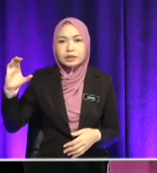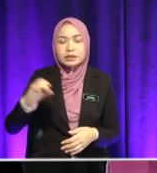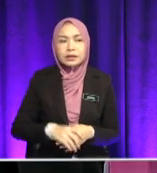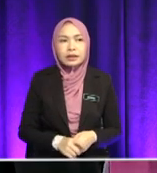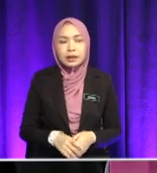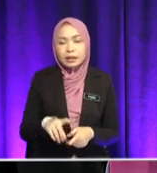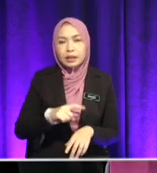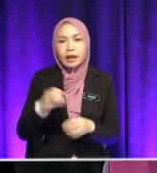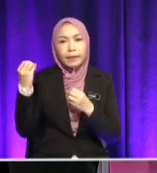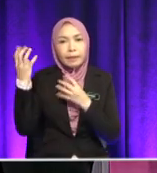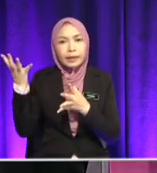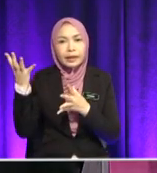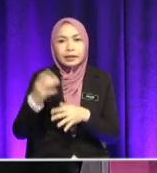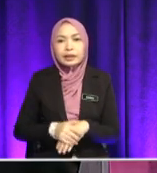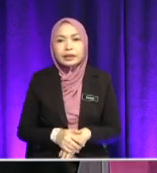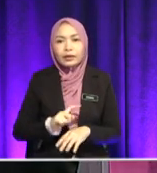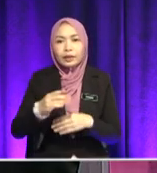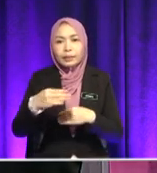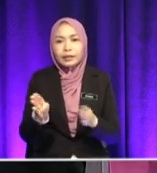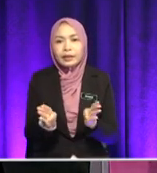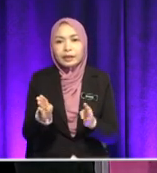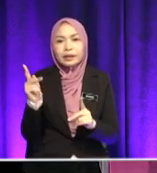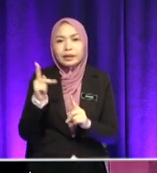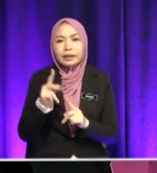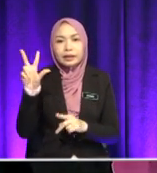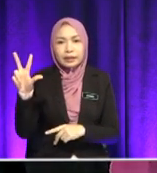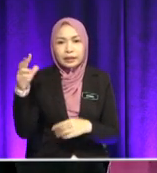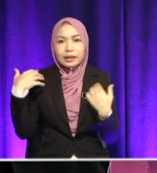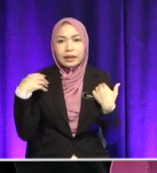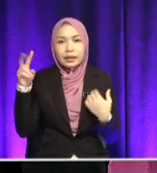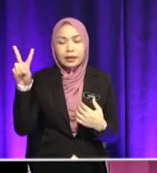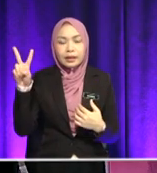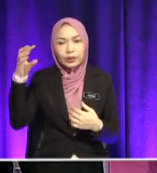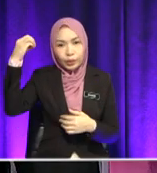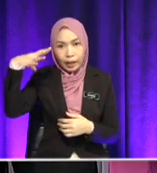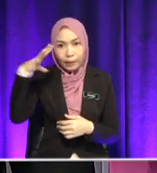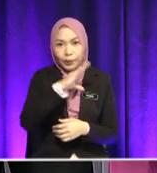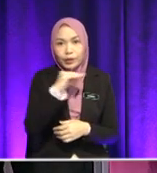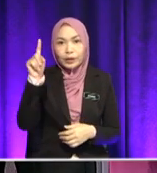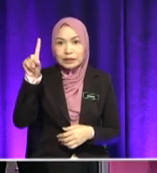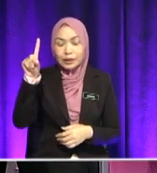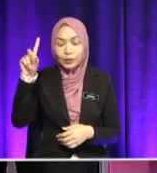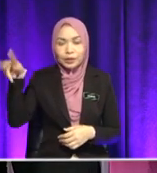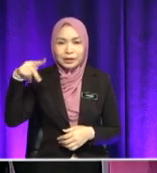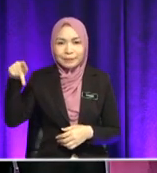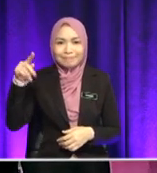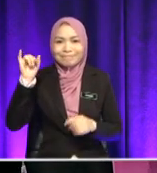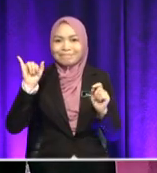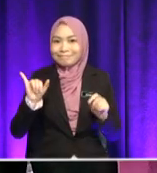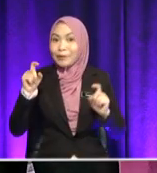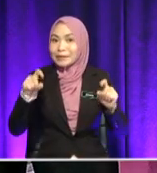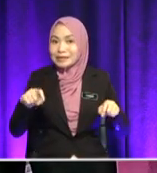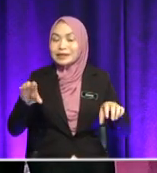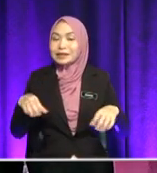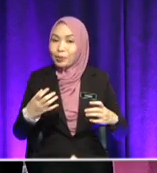ini saya tanya murid-murid kita ganti oke dipilih ketiga ada dua lampu dan juga satu kipas yang perlu dibawa wiring semua